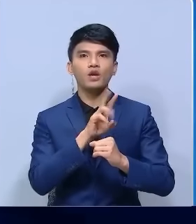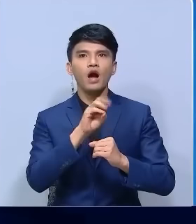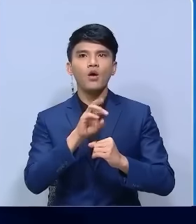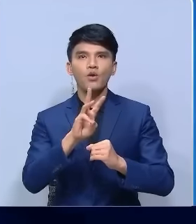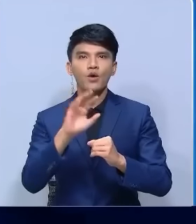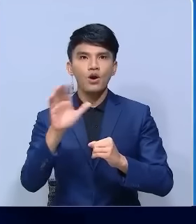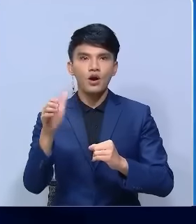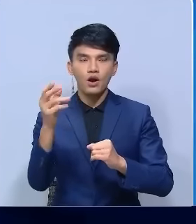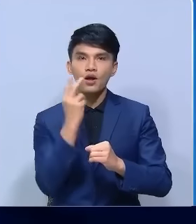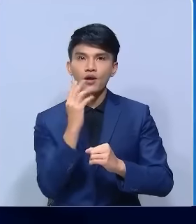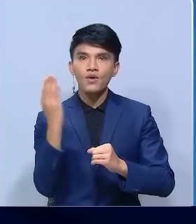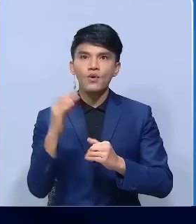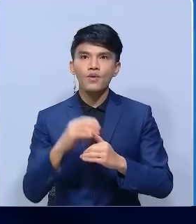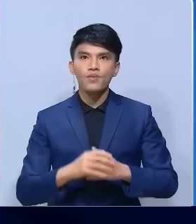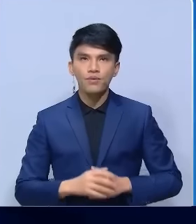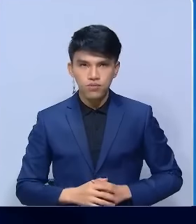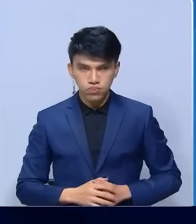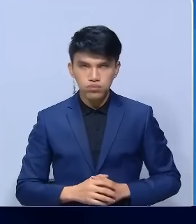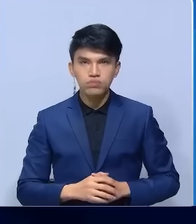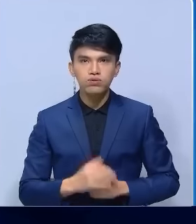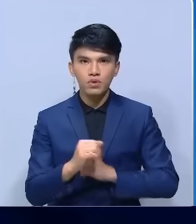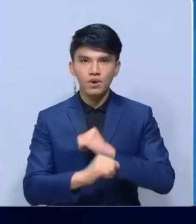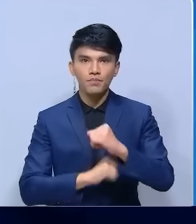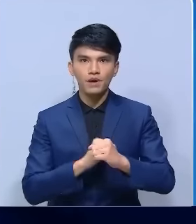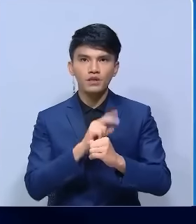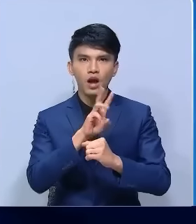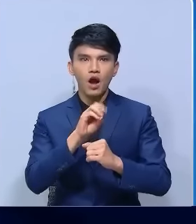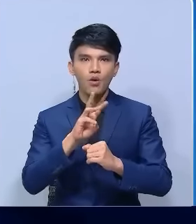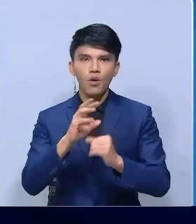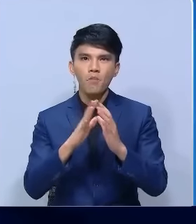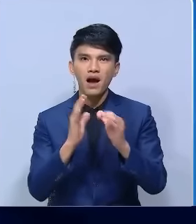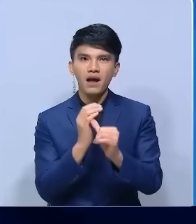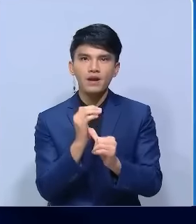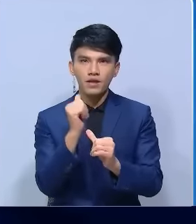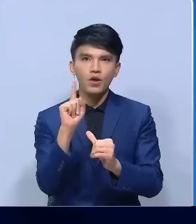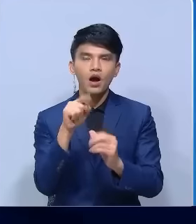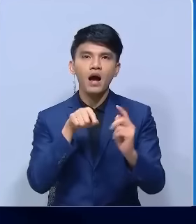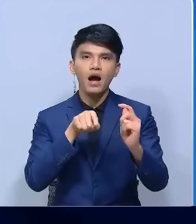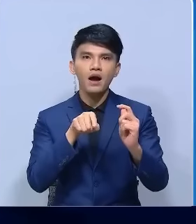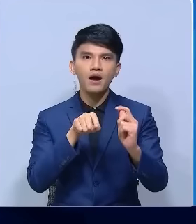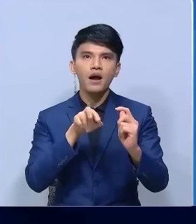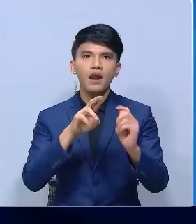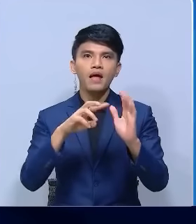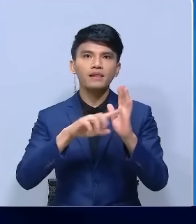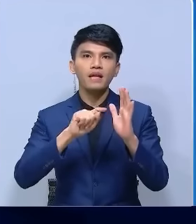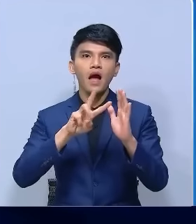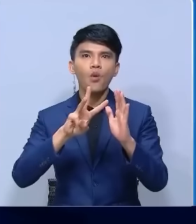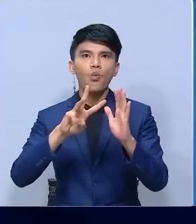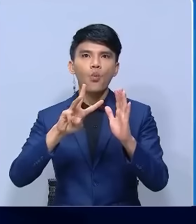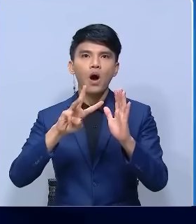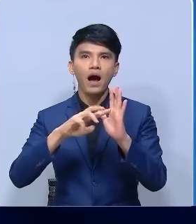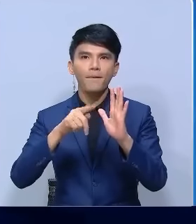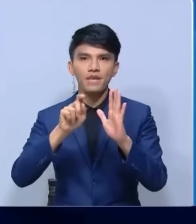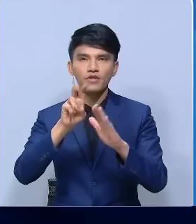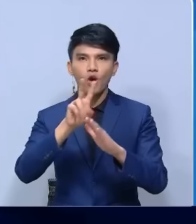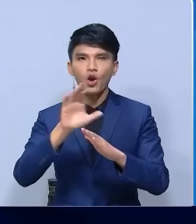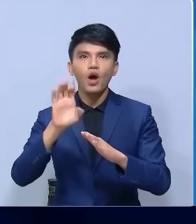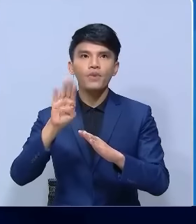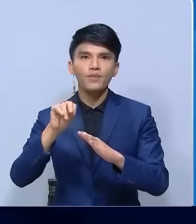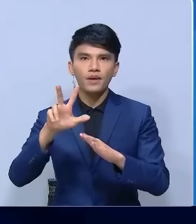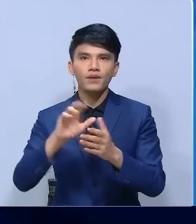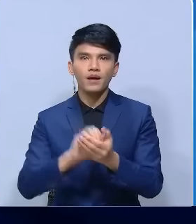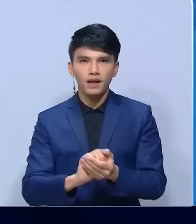ทีหนึ่ง ค่ะคุณผู้ชมคะทีนี้ปี66เนี่ยเขาบอกว่ามากที่สุดก็คือที่อำเภอรัตนวาปี243ลูกส่ว